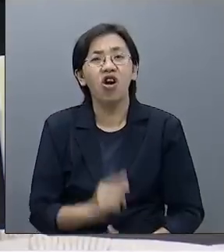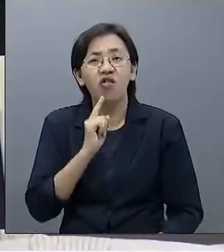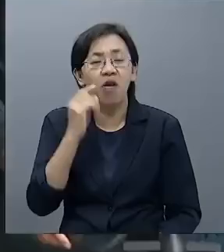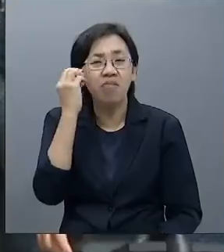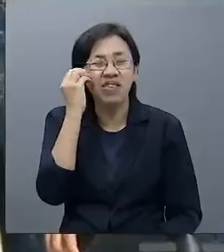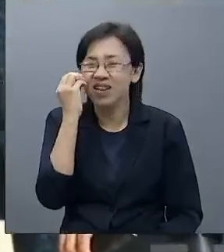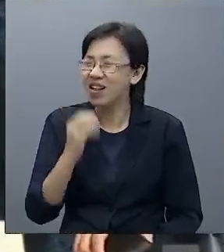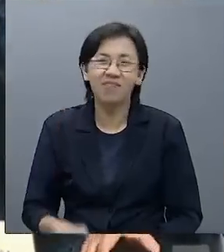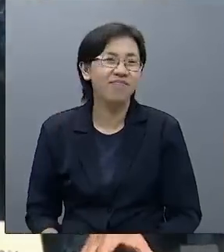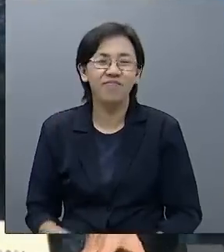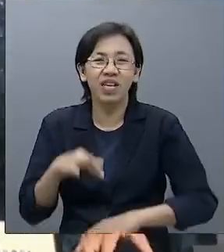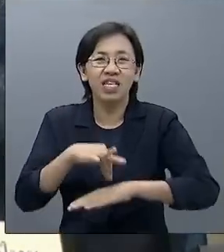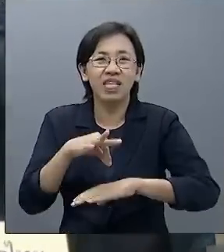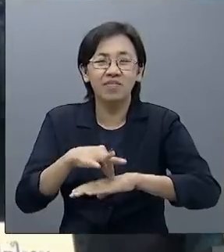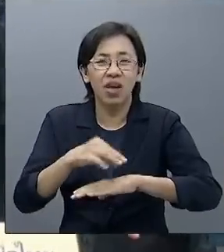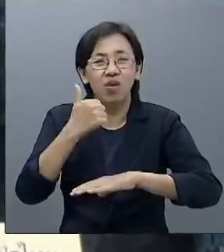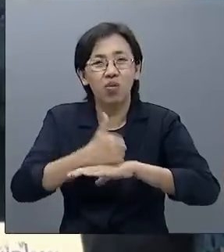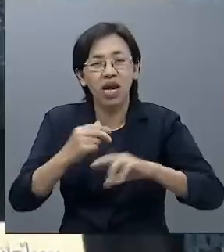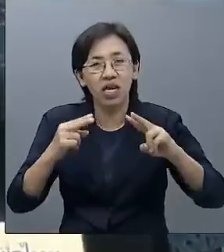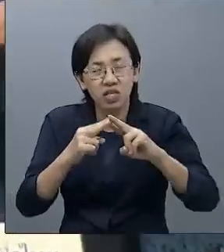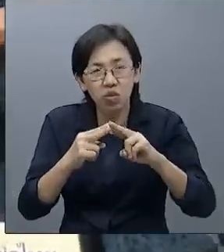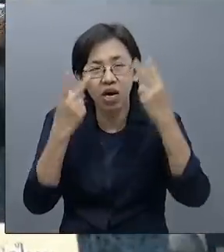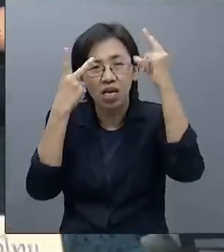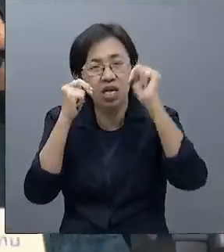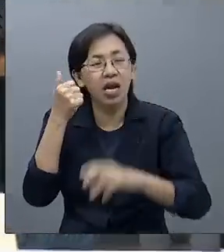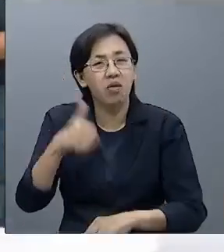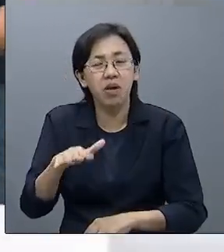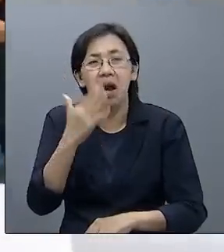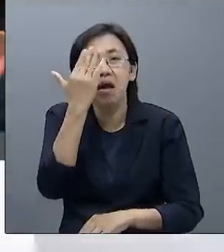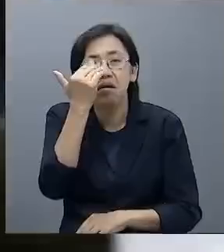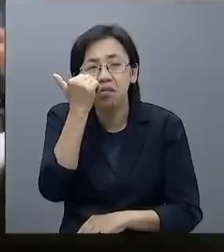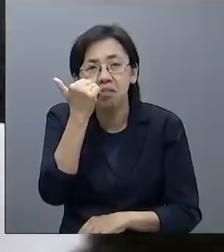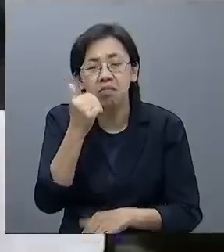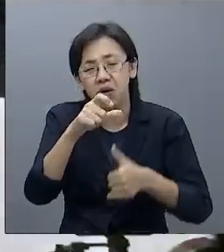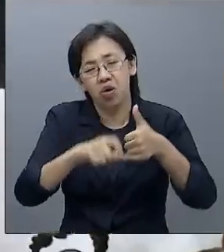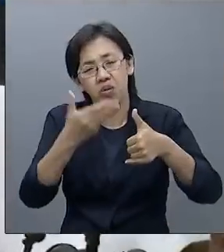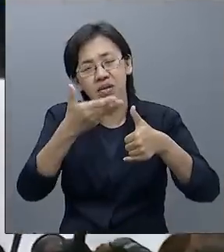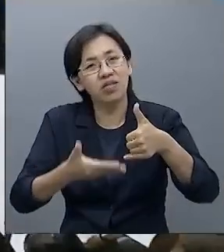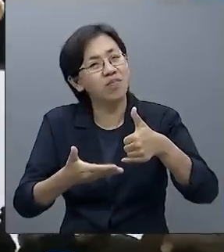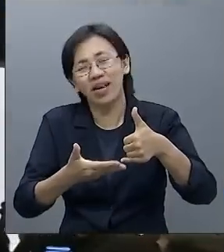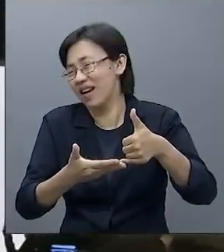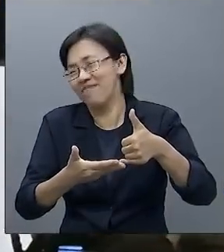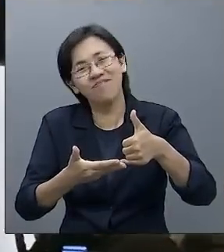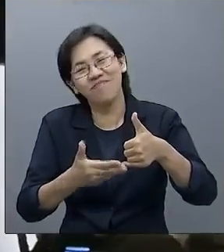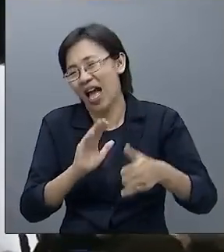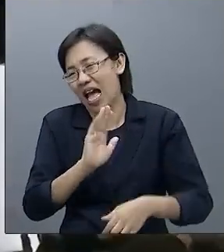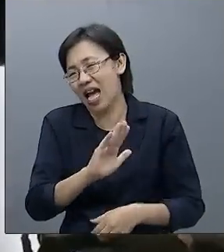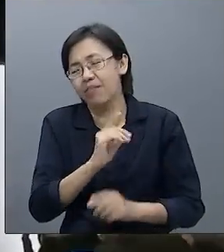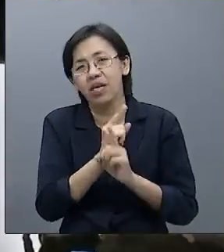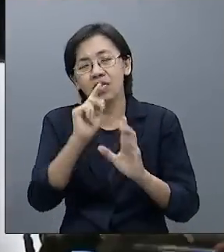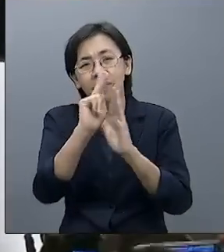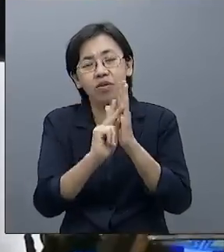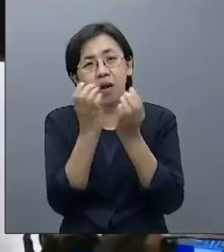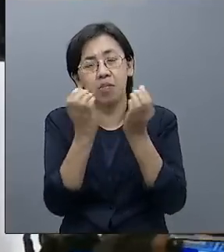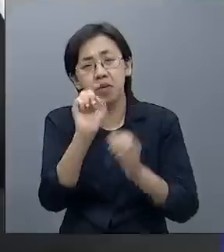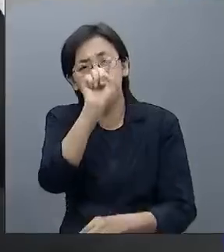ไม่อาจดำรงตำแหน่งรัฐมนตรีหรือนายรัฐมนตรีได้ด้วยมีคุณสมบัติและลักษณะต้องห้ามตามรัฐธรรมนูญหรือ